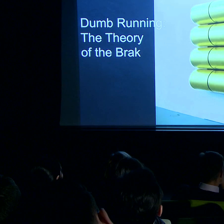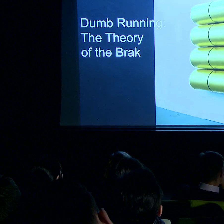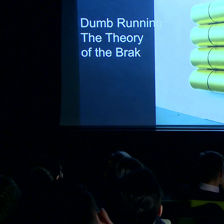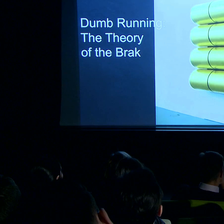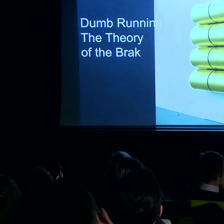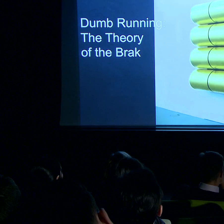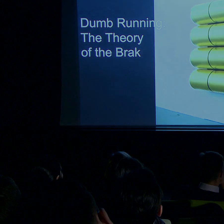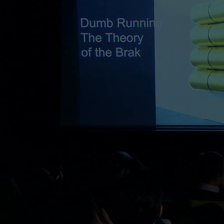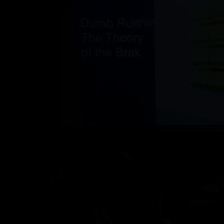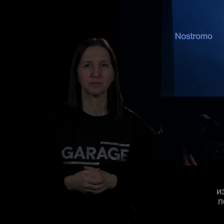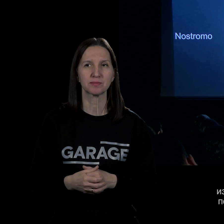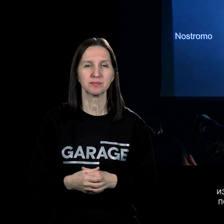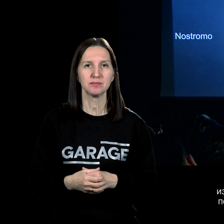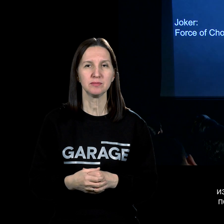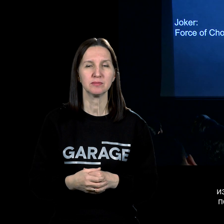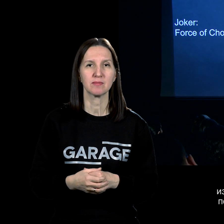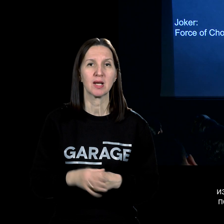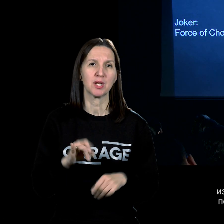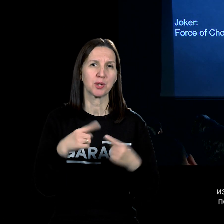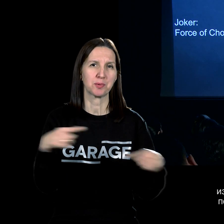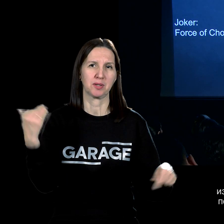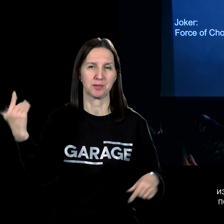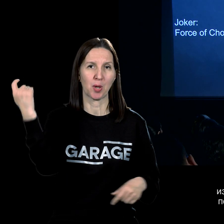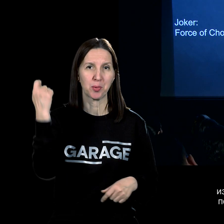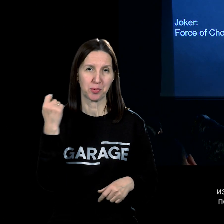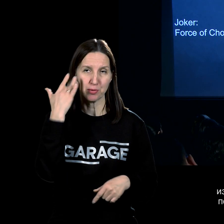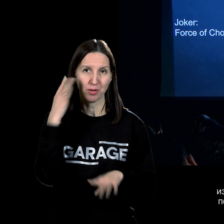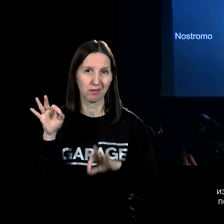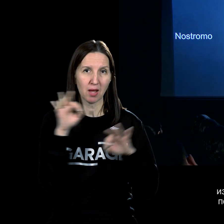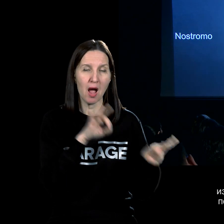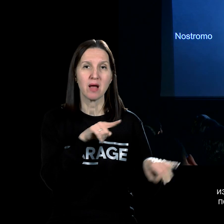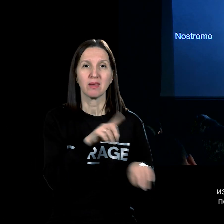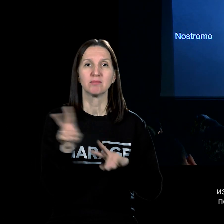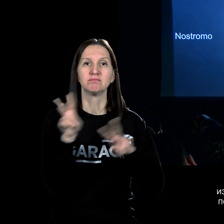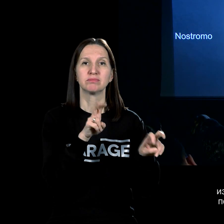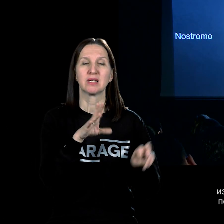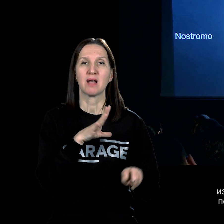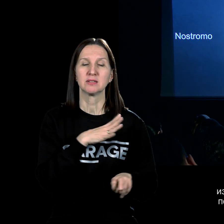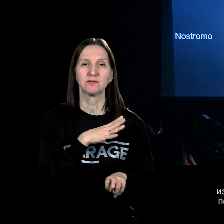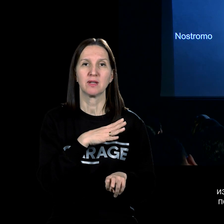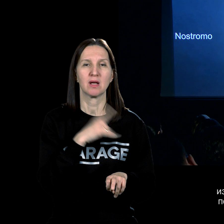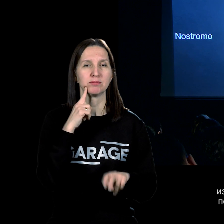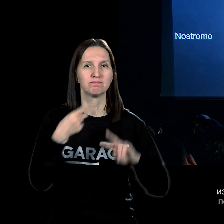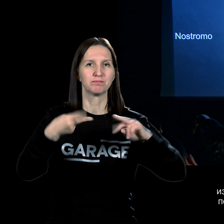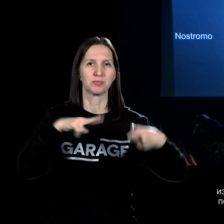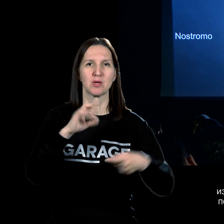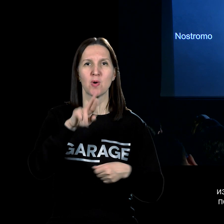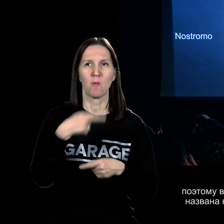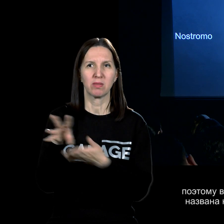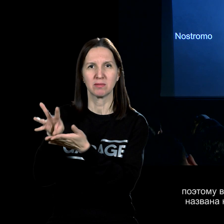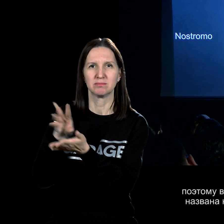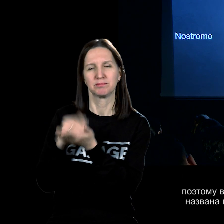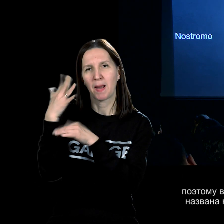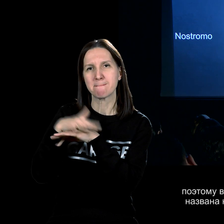черной плоскости. Из других художников, которые при этом названы, перекодированы по массовой культуре.